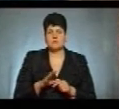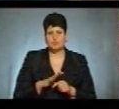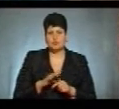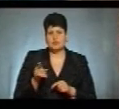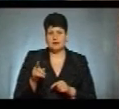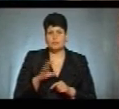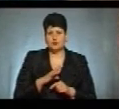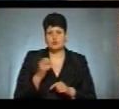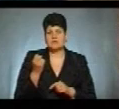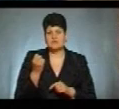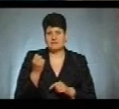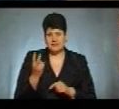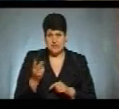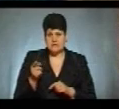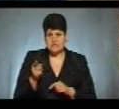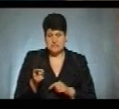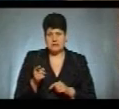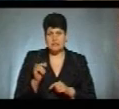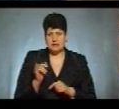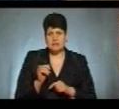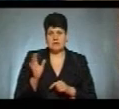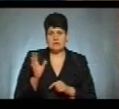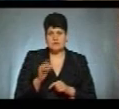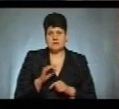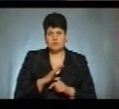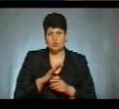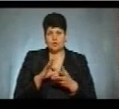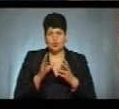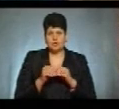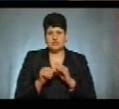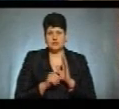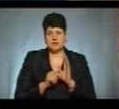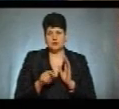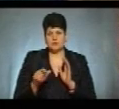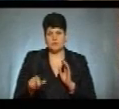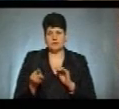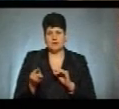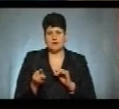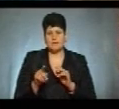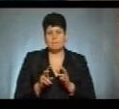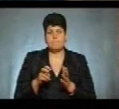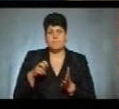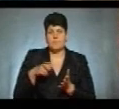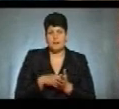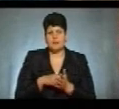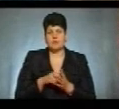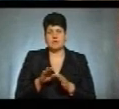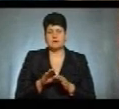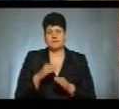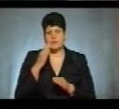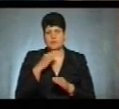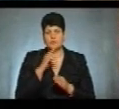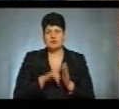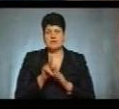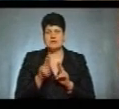було 12, і то, ну, всіх було 16 чоловік. Вони попадали на коліна перед татом, почали цілувати